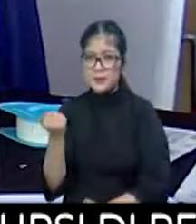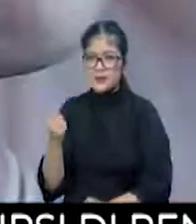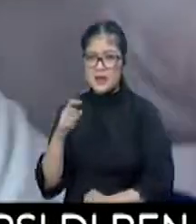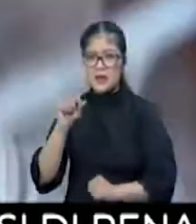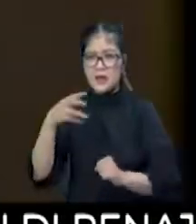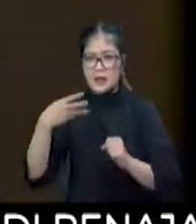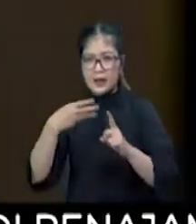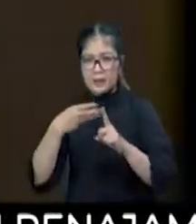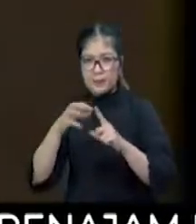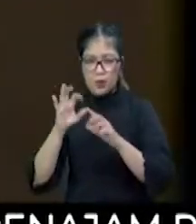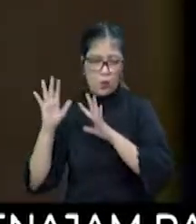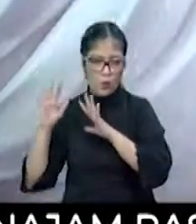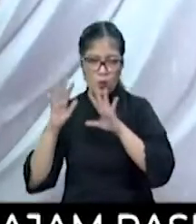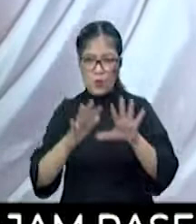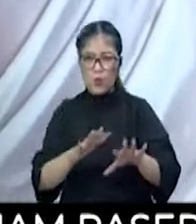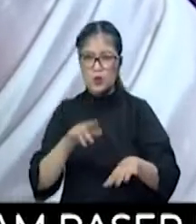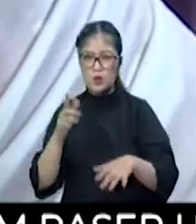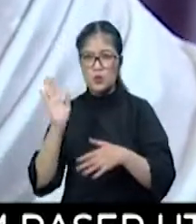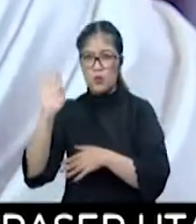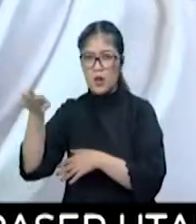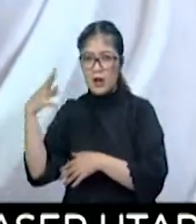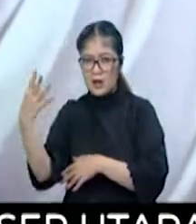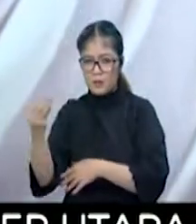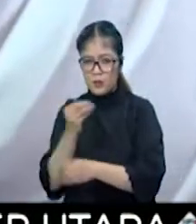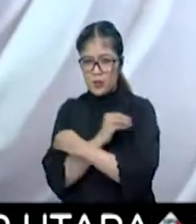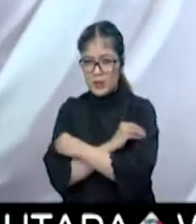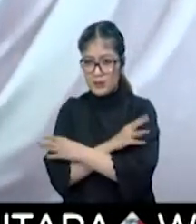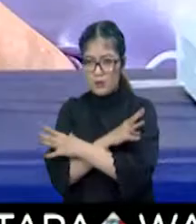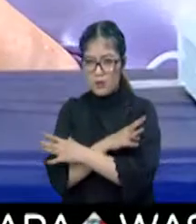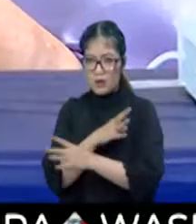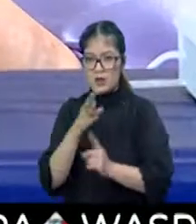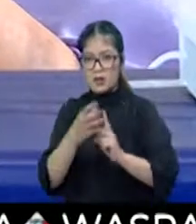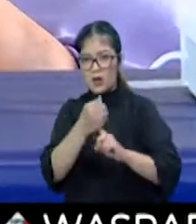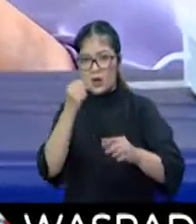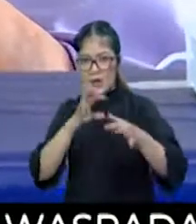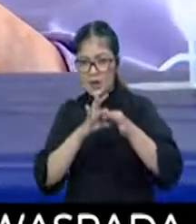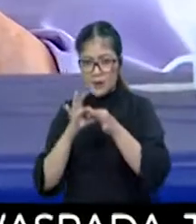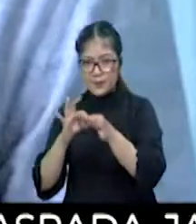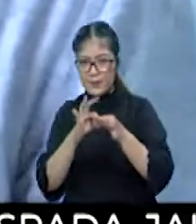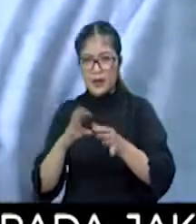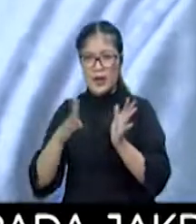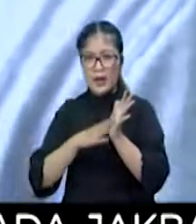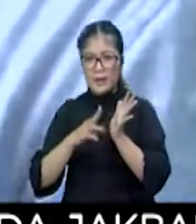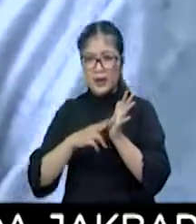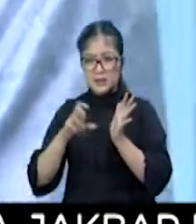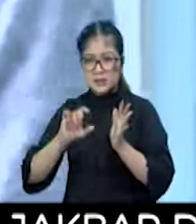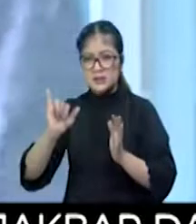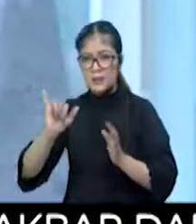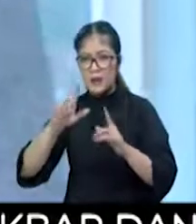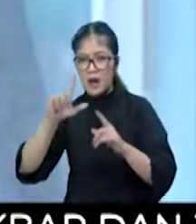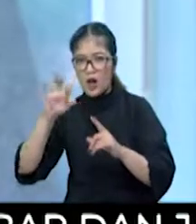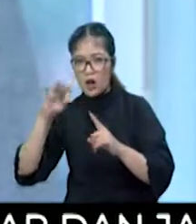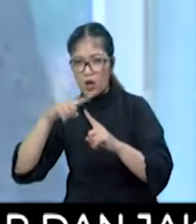Jakarta Timur antusias mengikuti vaksin penguat yang digelar hasil kolaborasi MNC Peduli dengan Lotte Mart ini. Saya browsing dari